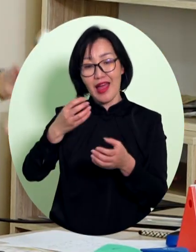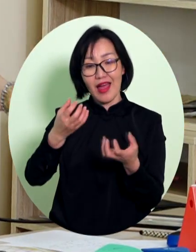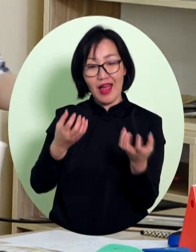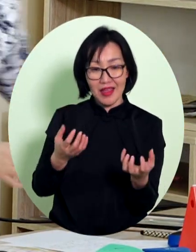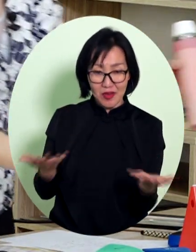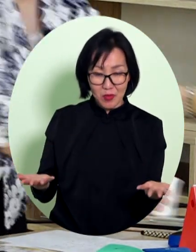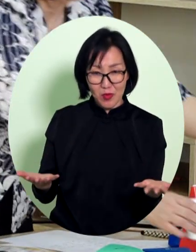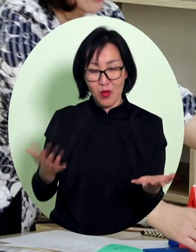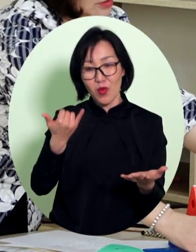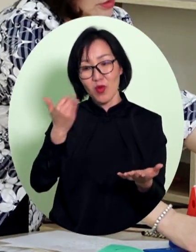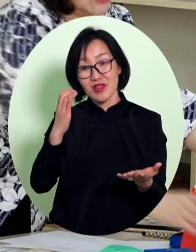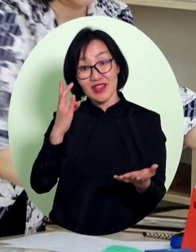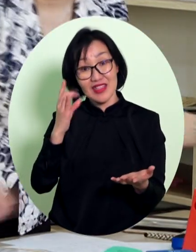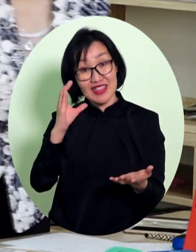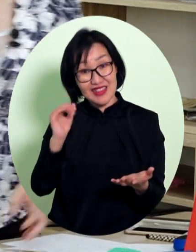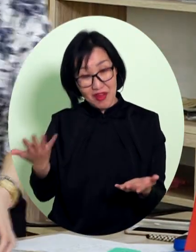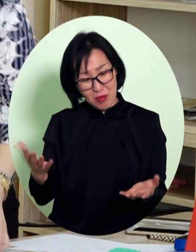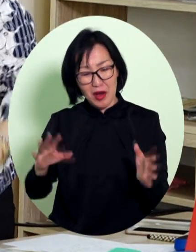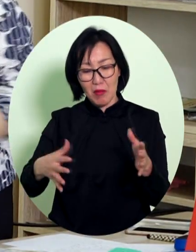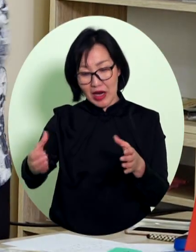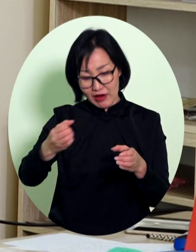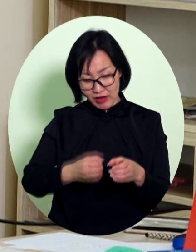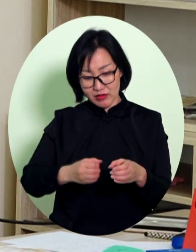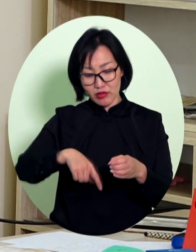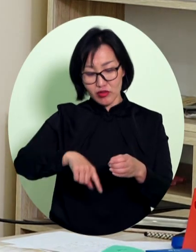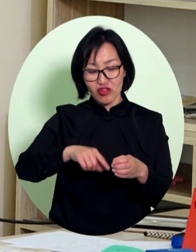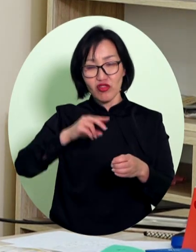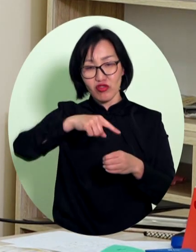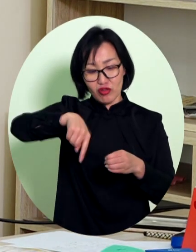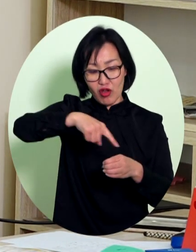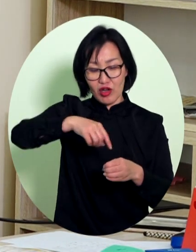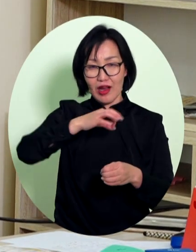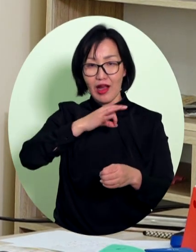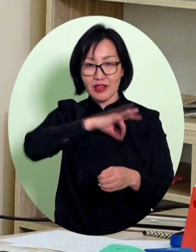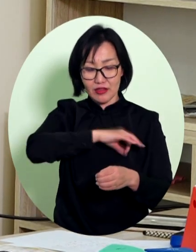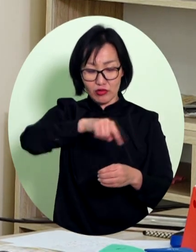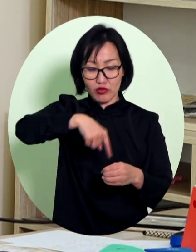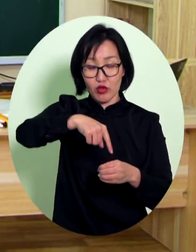ашиглаад юу зурж болох нь вэ? Тойрог зурж орно. Багш нь энийг ашиглаад зурчээ.